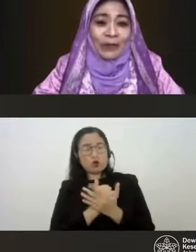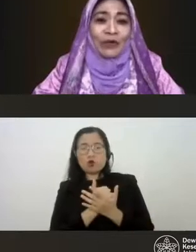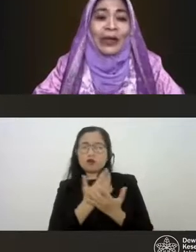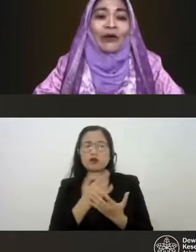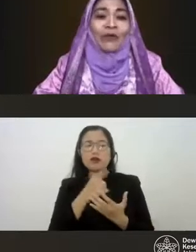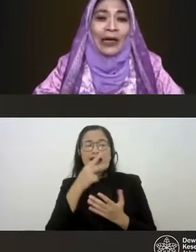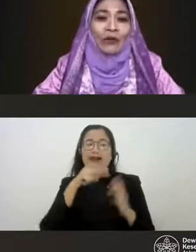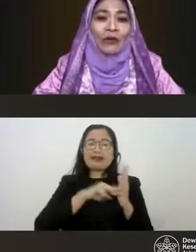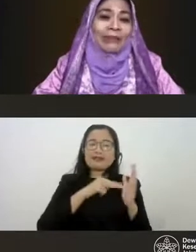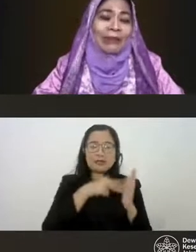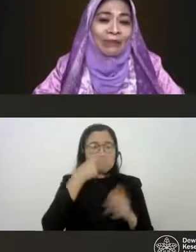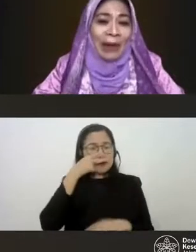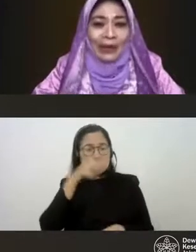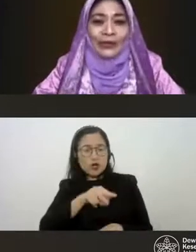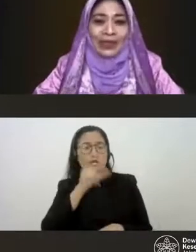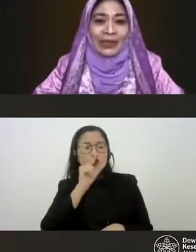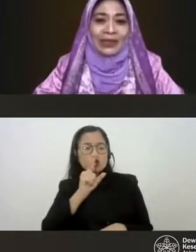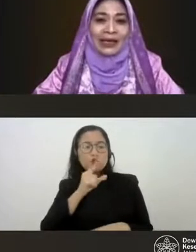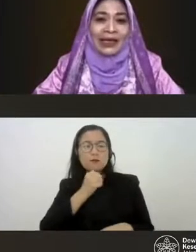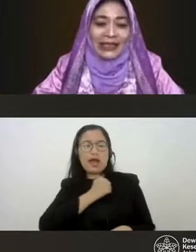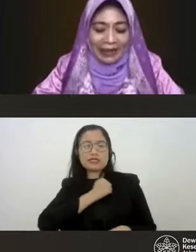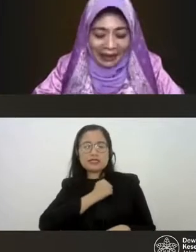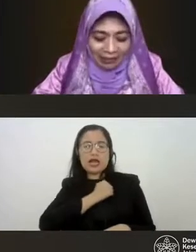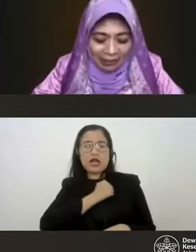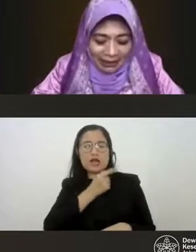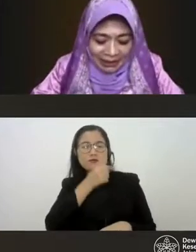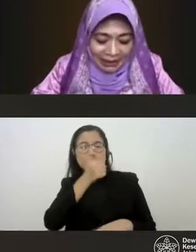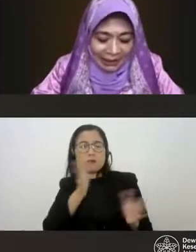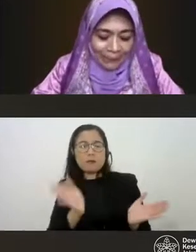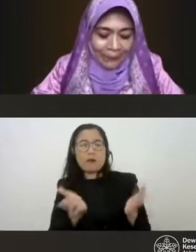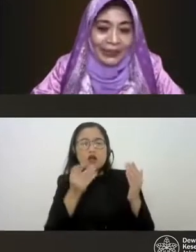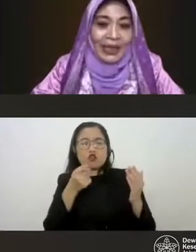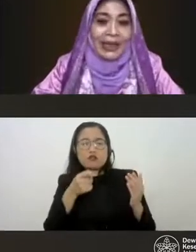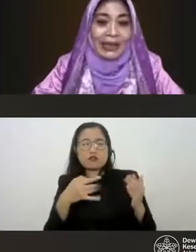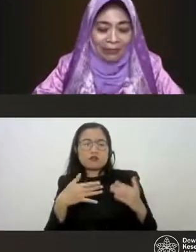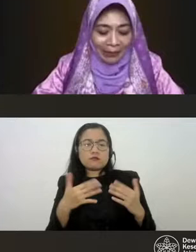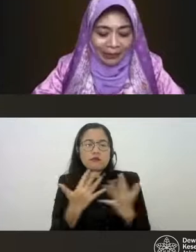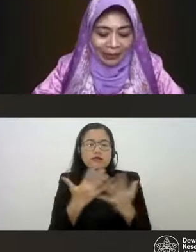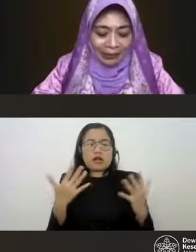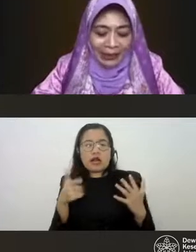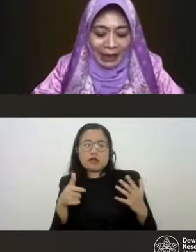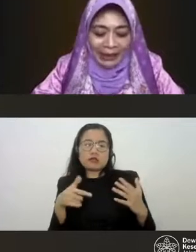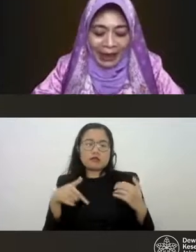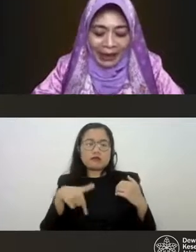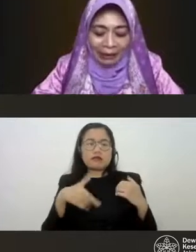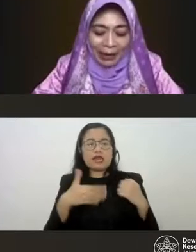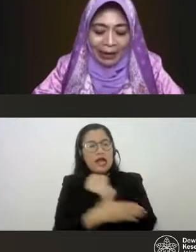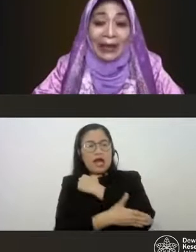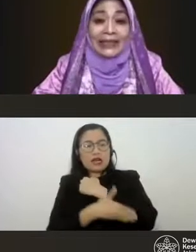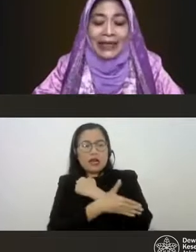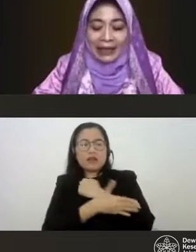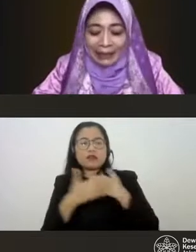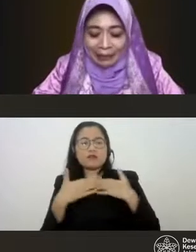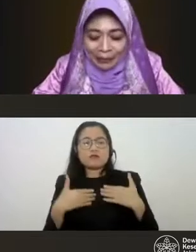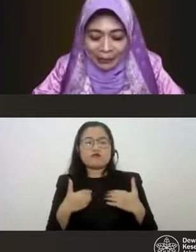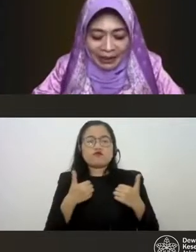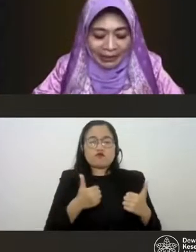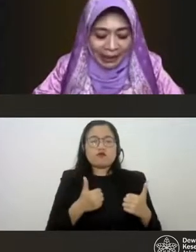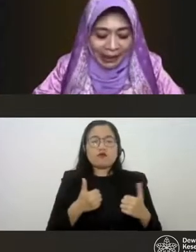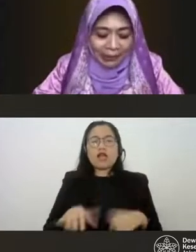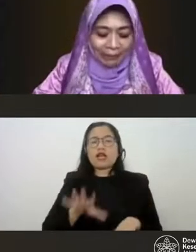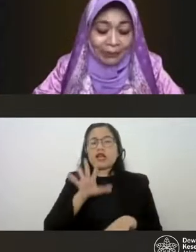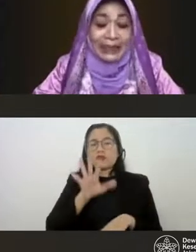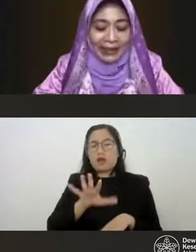semakin peduli pada upaya-upaya membangun ya kesejahteraan bangsanya. Kelima, meyakini agama mengajarkan